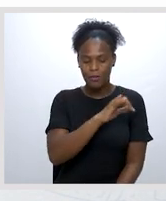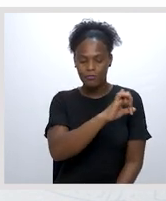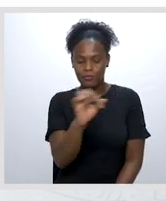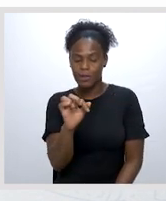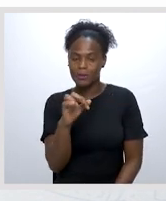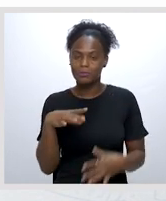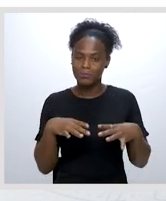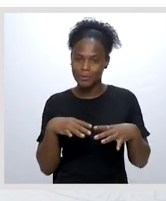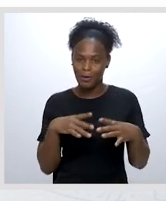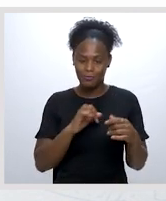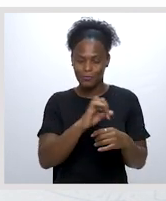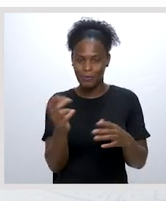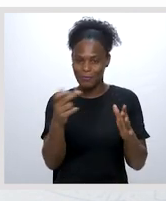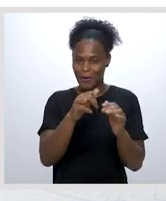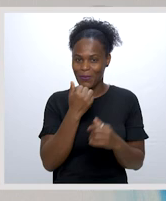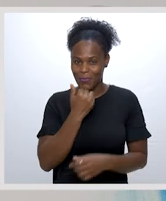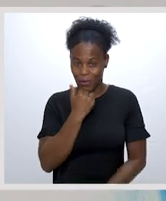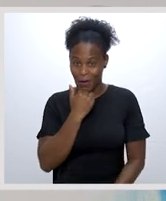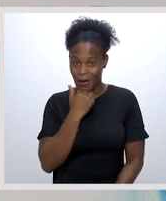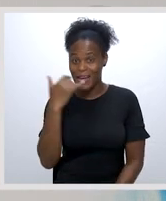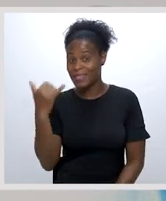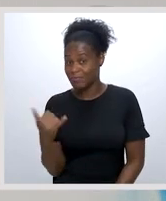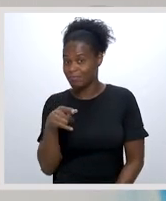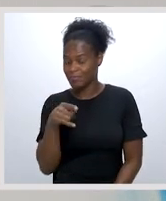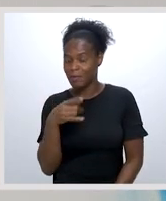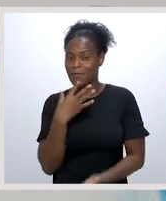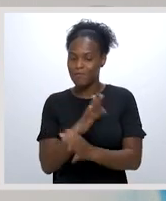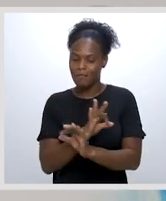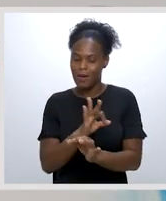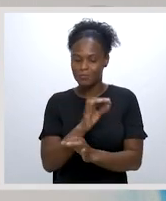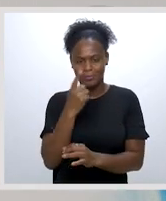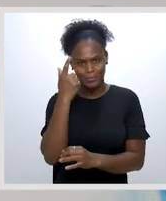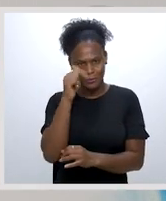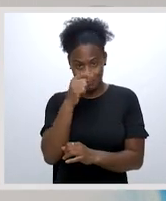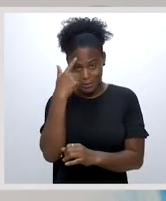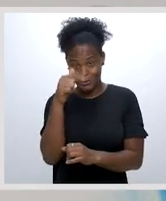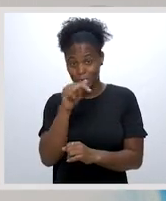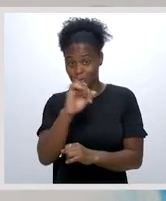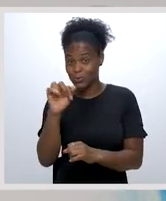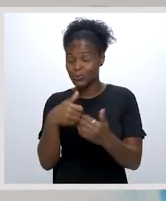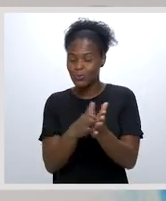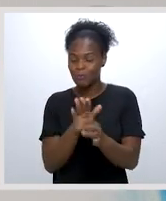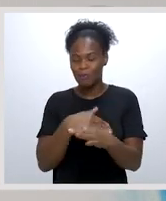Auvergne? Vous en revenez content? Magnifique! Je sais que tu as tout fait et correctement.